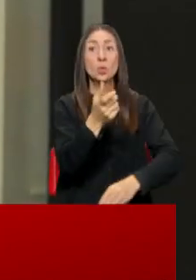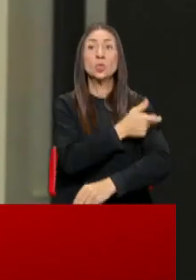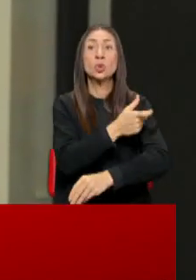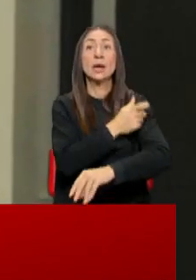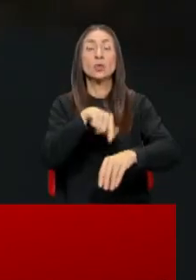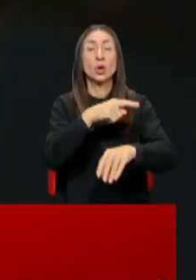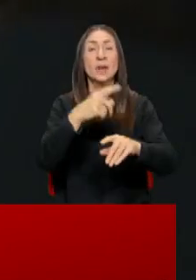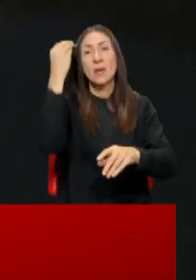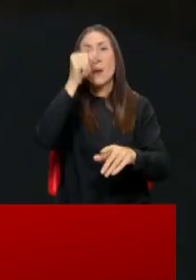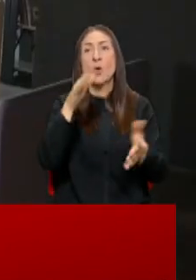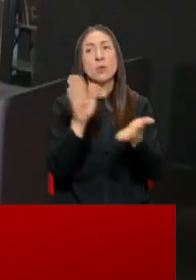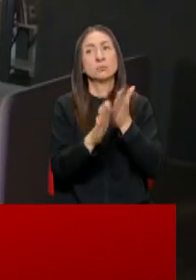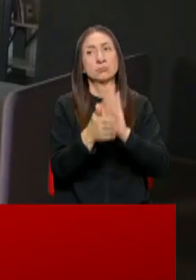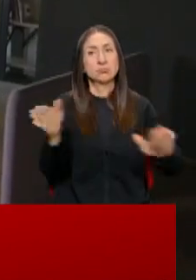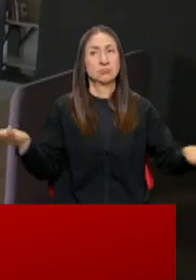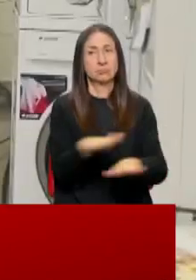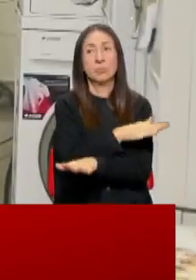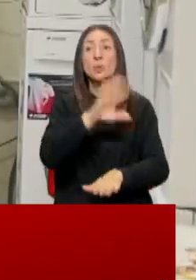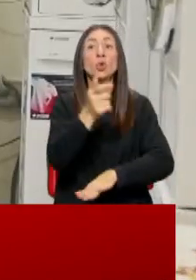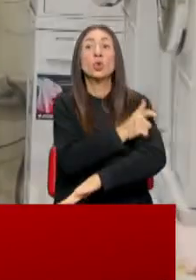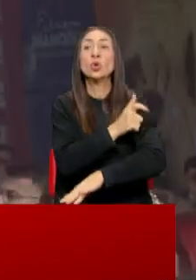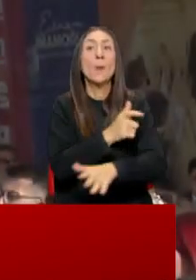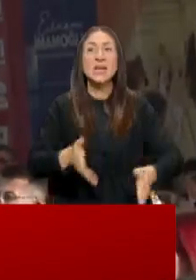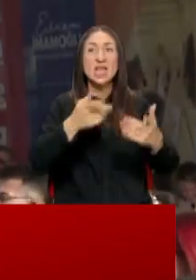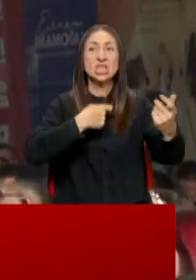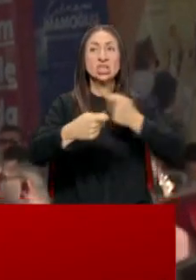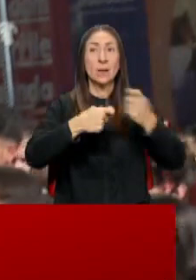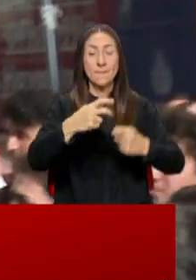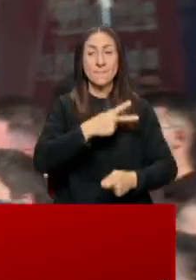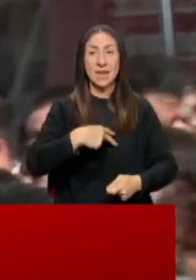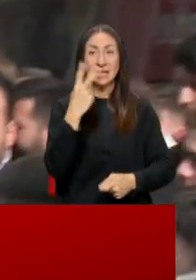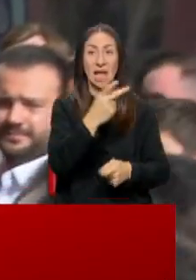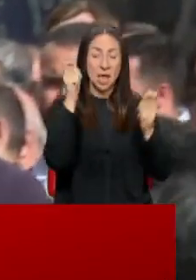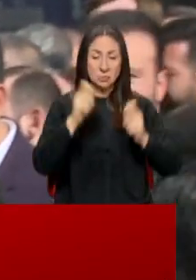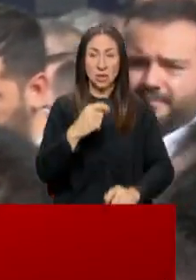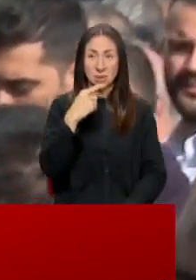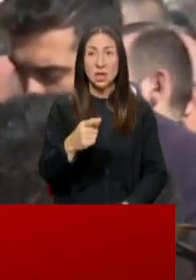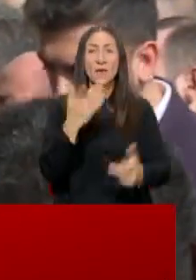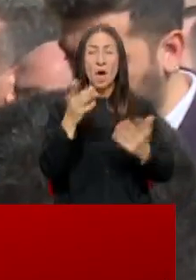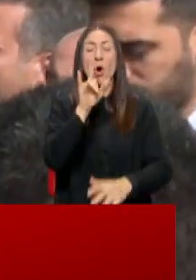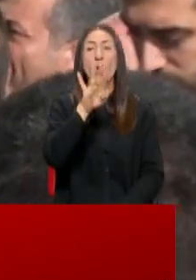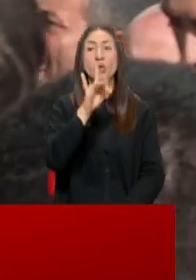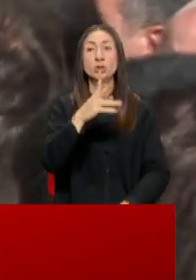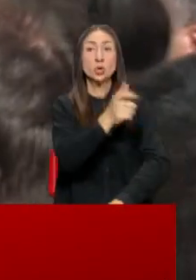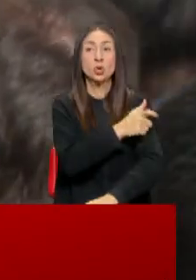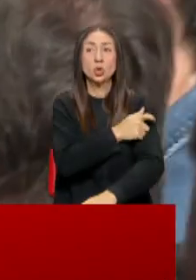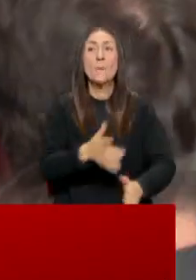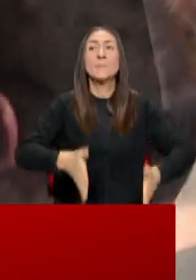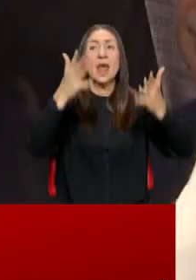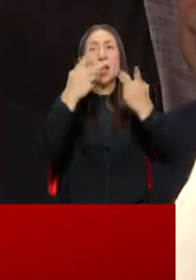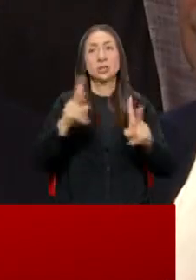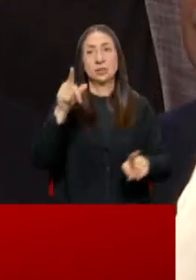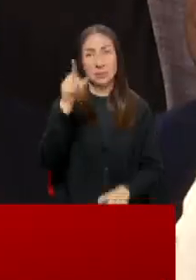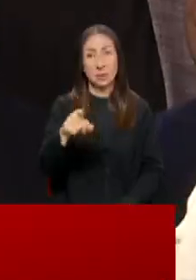yurtlar dönemini İmamoğlu kapatmıştı. Tüm yurt binalarının işletmesini belediye yapacak dedi ve 14. yurt binasını